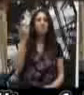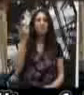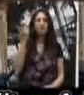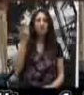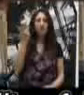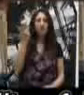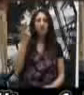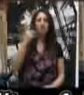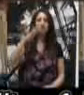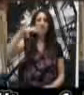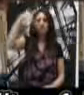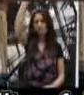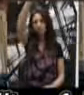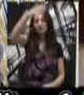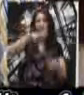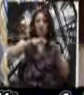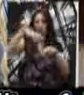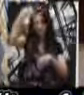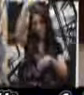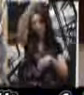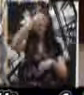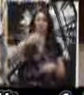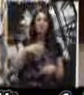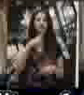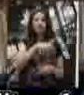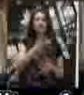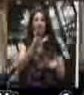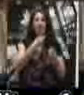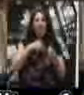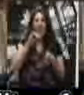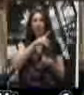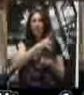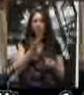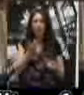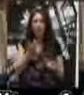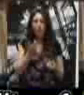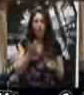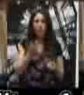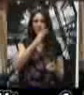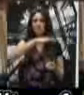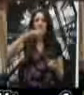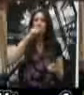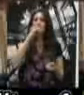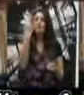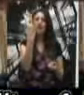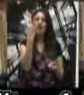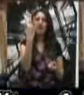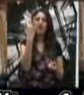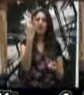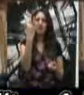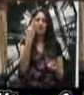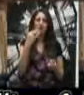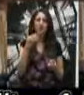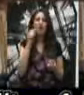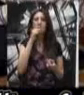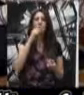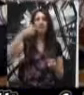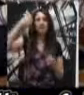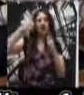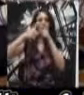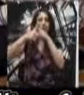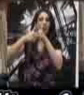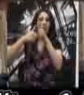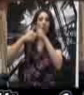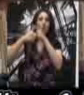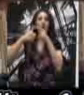من تقالي بي. حكايتك ايه بقى؟ كان عندي عندي ثلاث بنات والاولانيه كنت بجهزها. يعني ثلاث